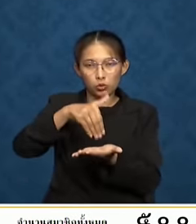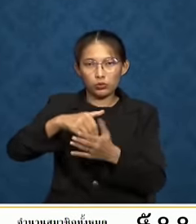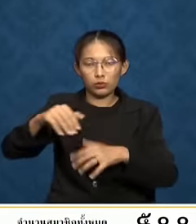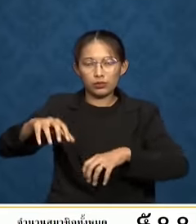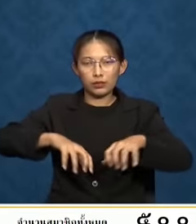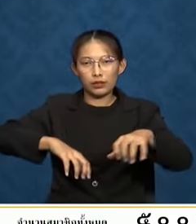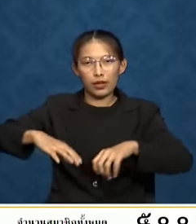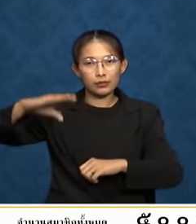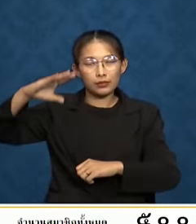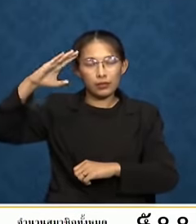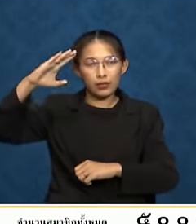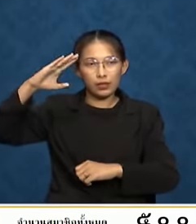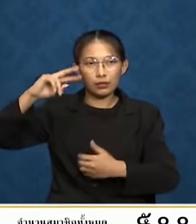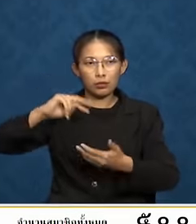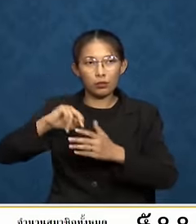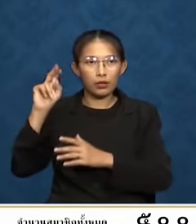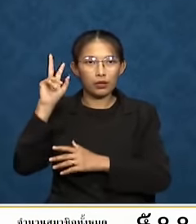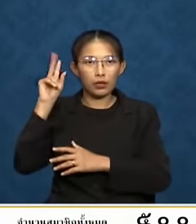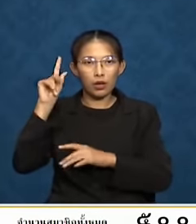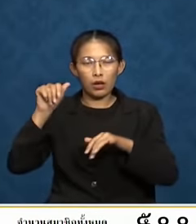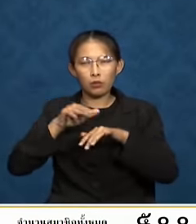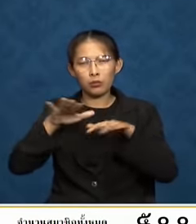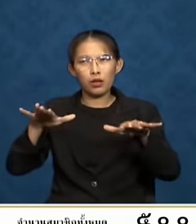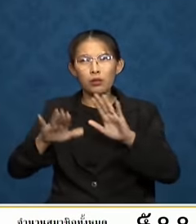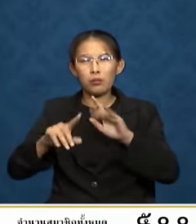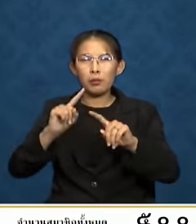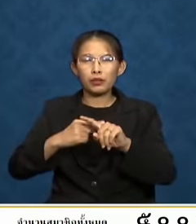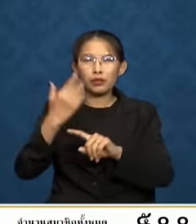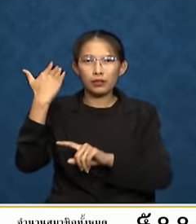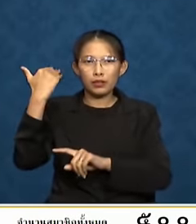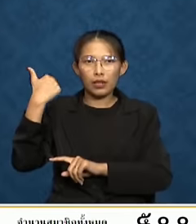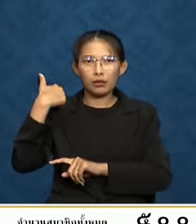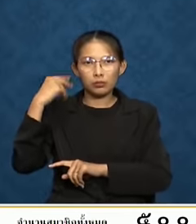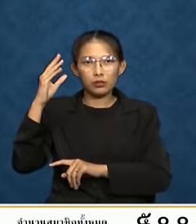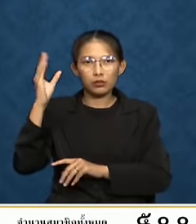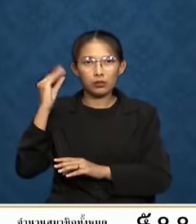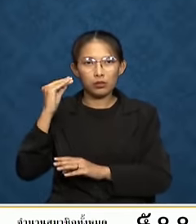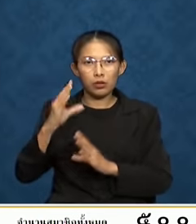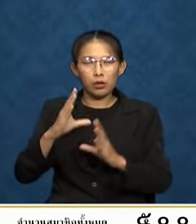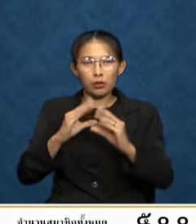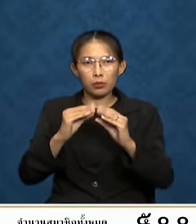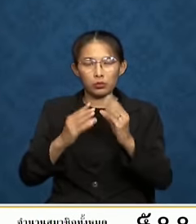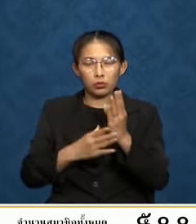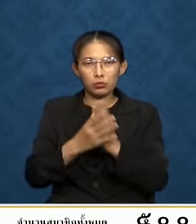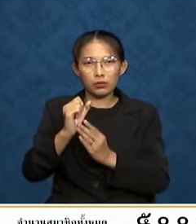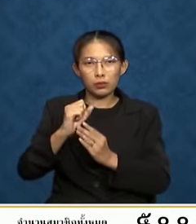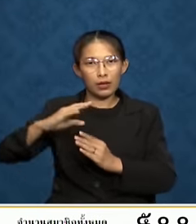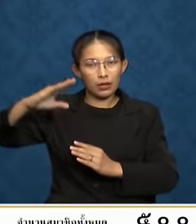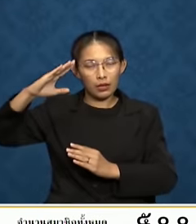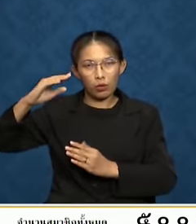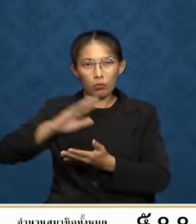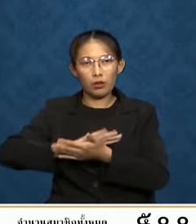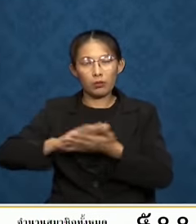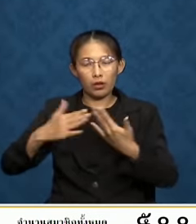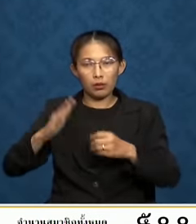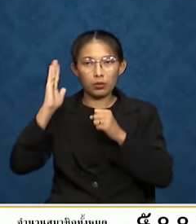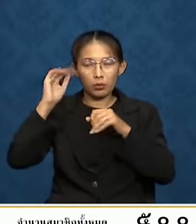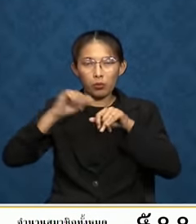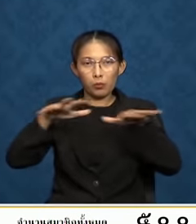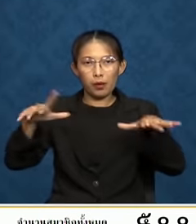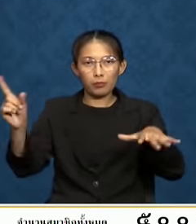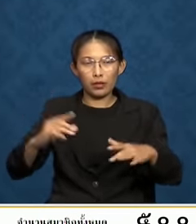ทหารเป็นข่าว 2เดือนที่แล้วน่ะท่านจะเห็นประชุมสภากาหเสร็จวันนั้นก็แถลงข่าวว่า